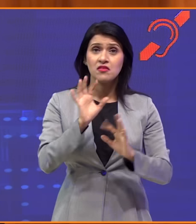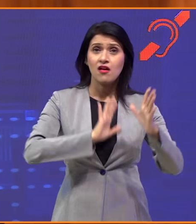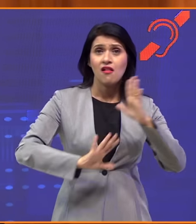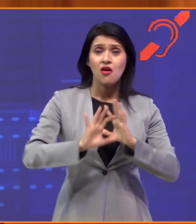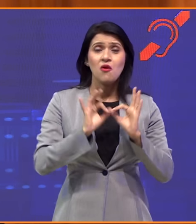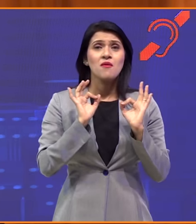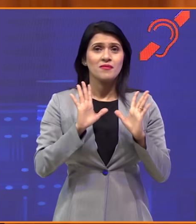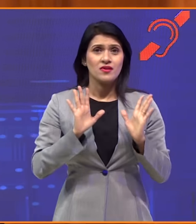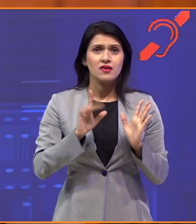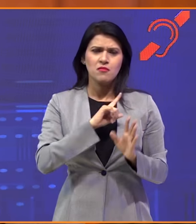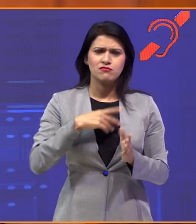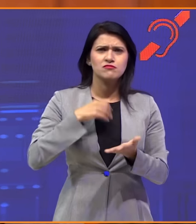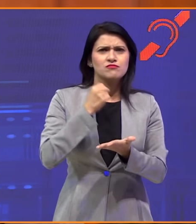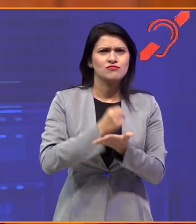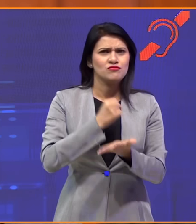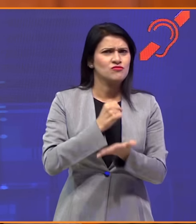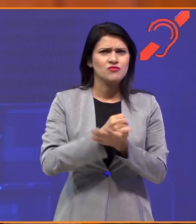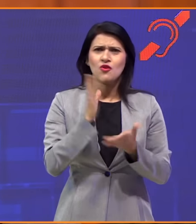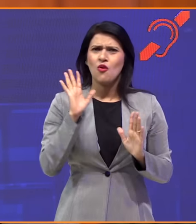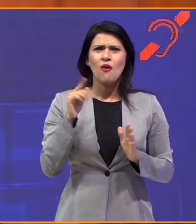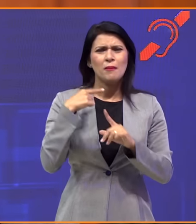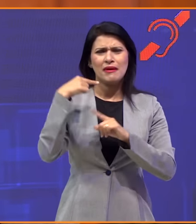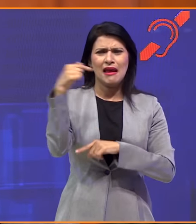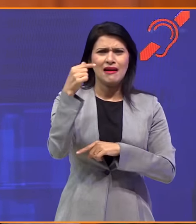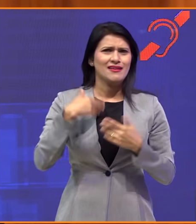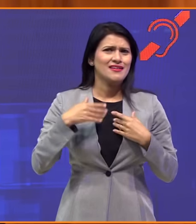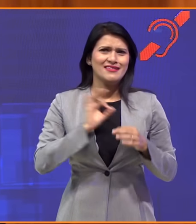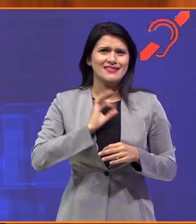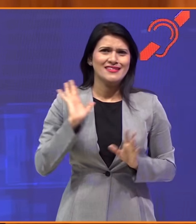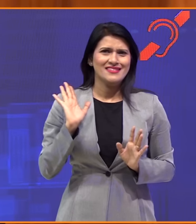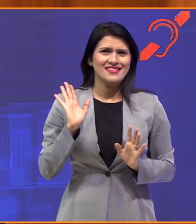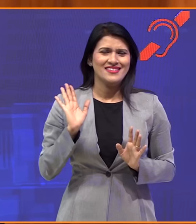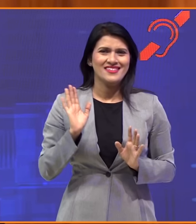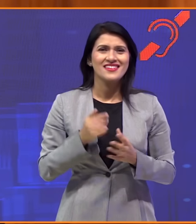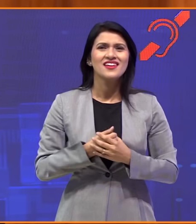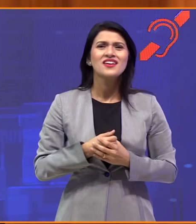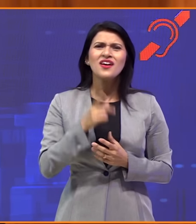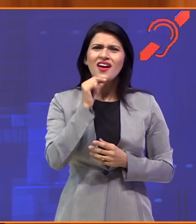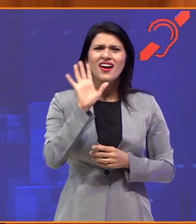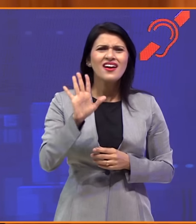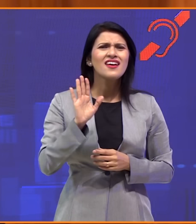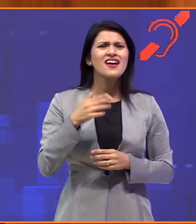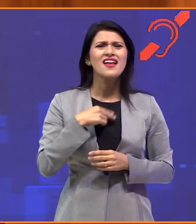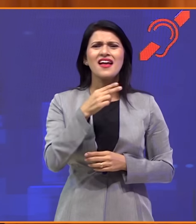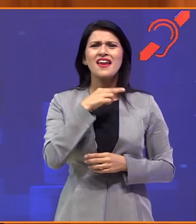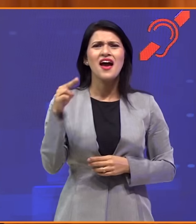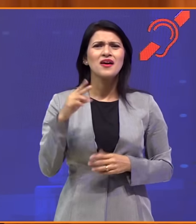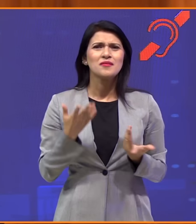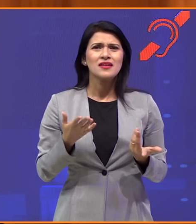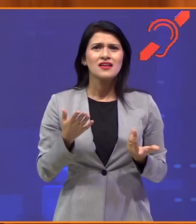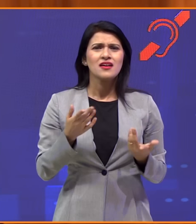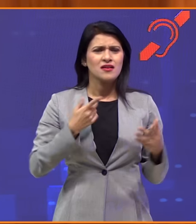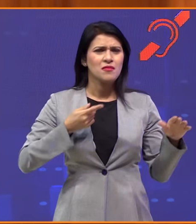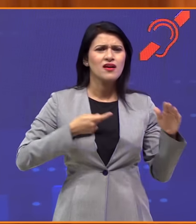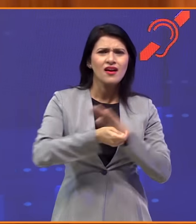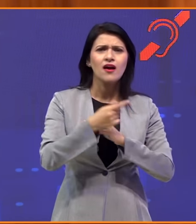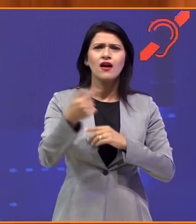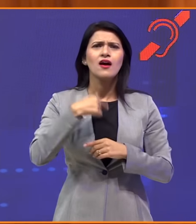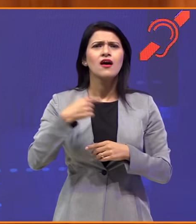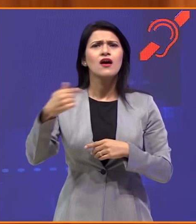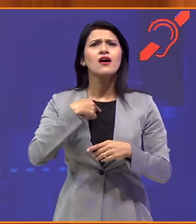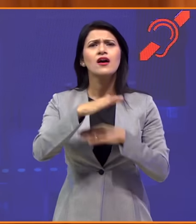लेकिन आप अपनी जिद पर अड़े कि नहीं मैं तो नेगेटिव रोल नहीं करूंगा नहीं देखिए वो नेगेटिव रोल के नाम पर वो विलन बनाते थे किसी में आमिर खान मारेगा किसी में शाहरुख